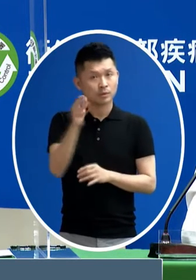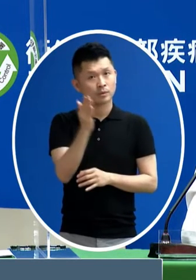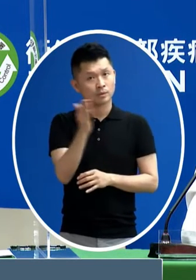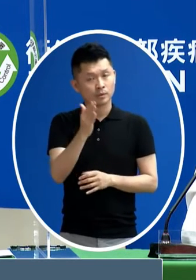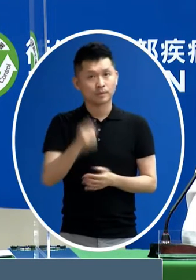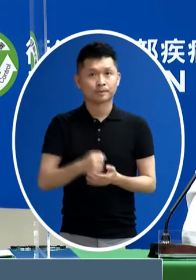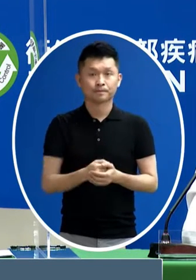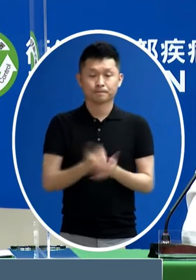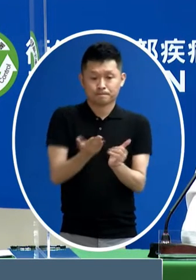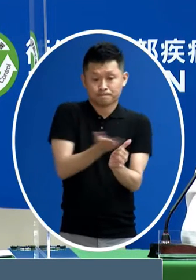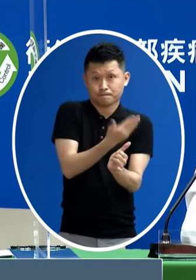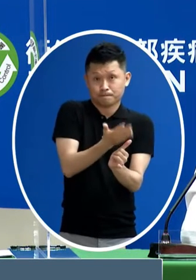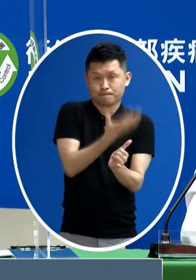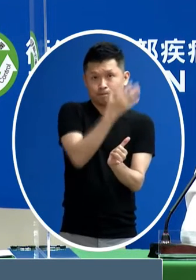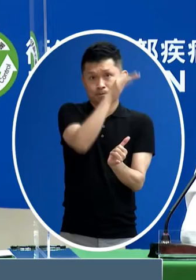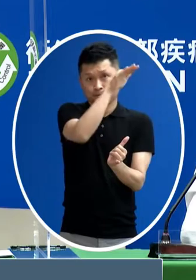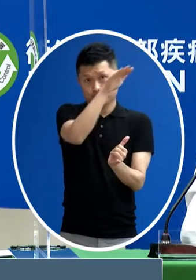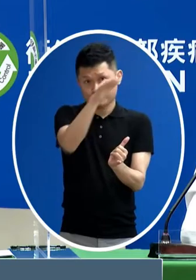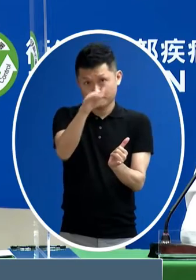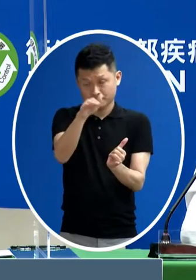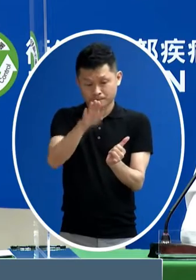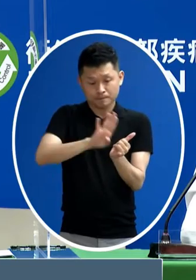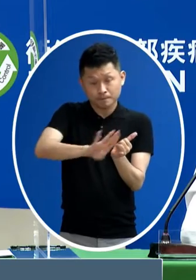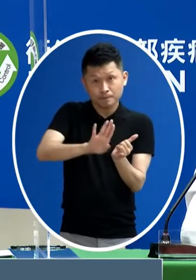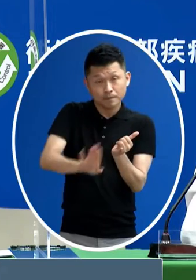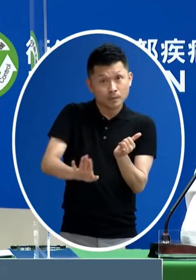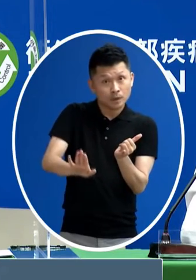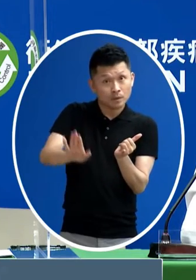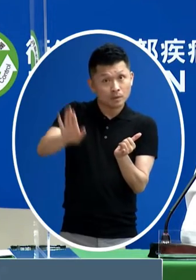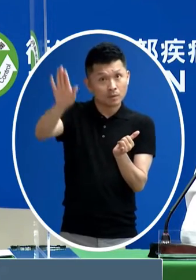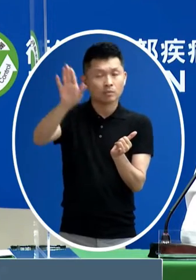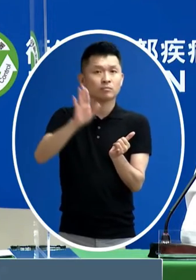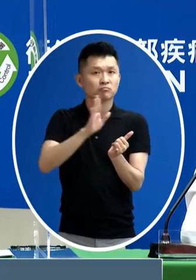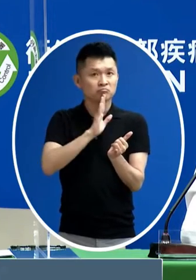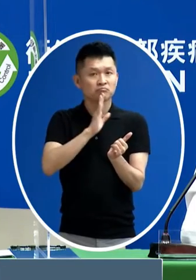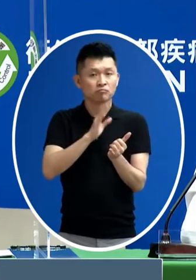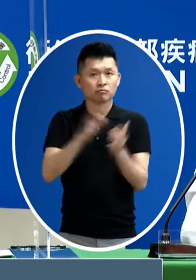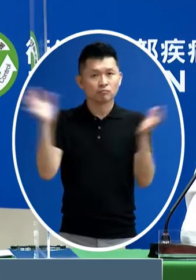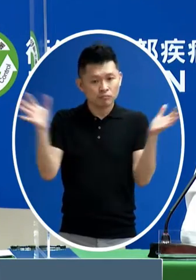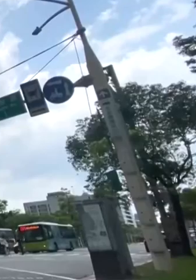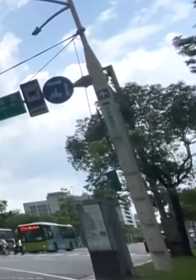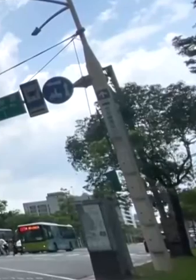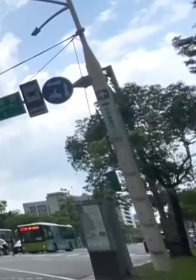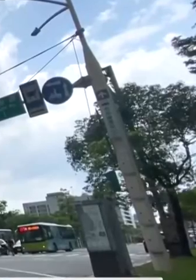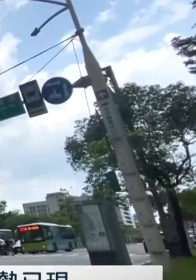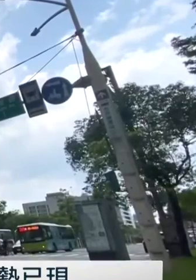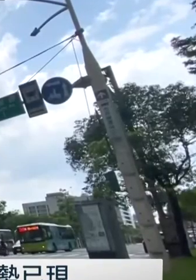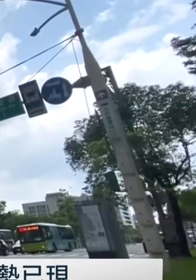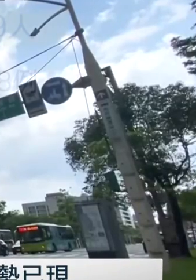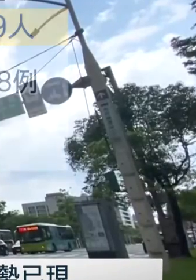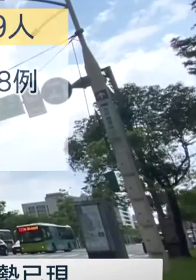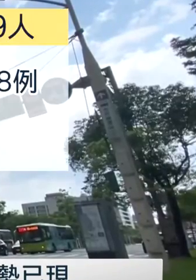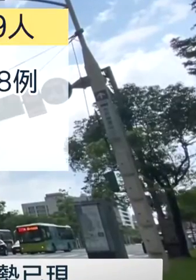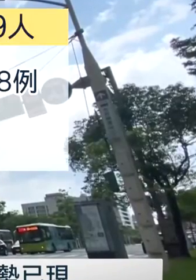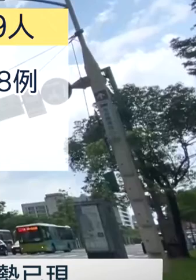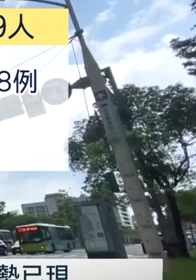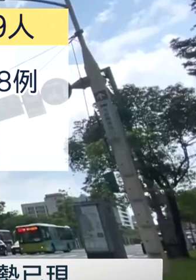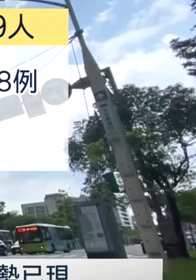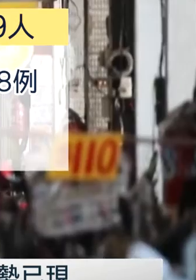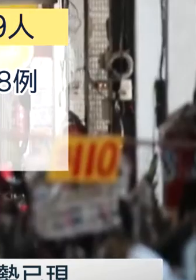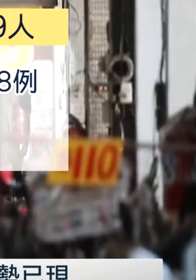面北部是降的哈，南部是稍微升的哈，所以整体的数目没有变化。 国内29号新